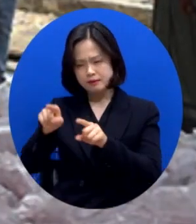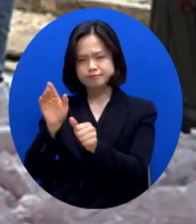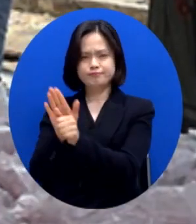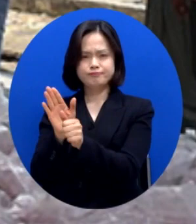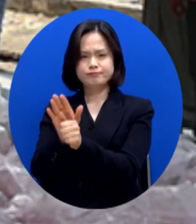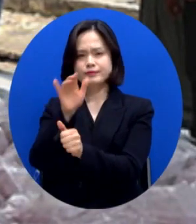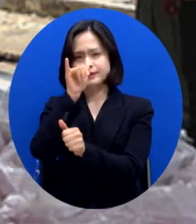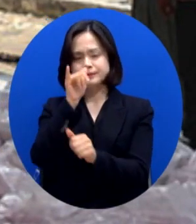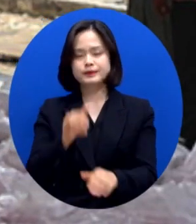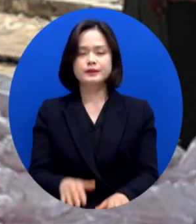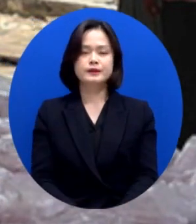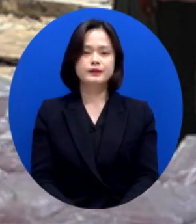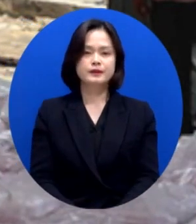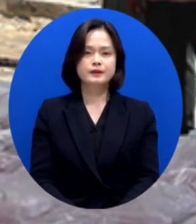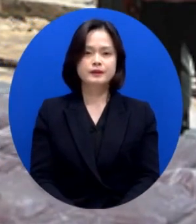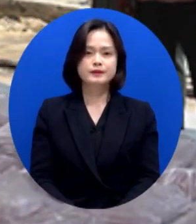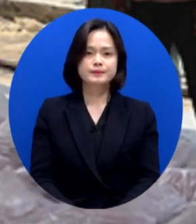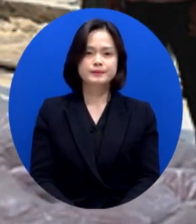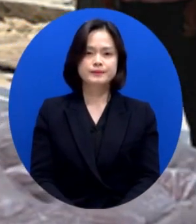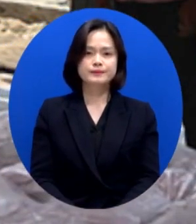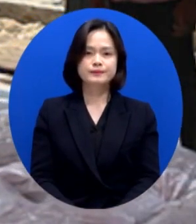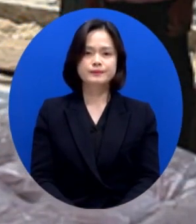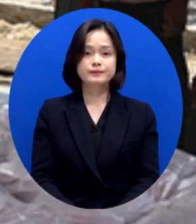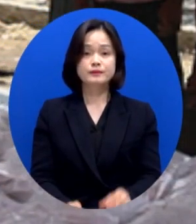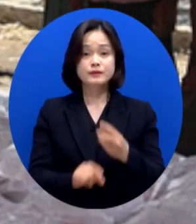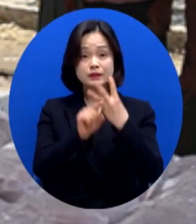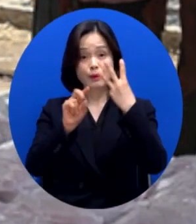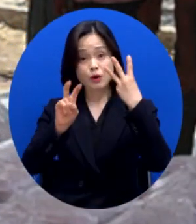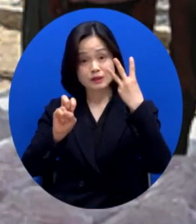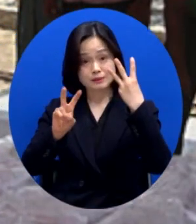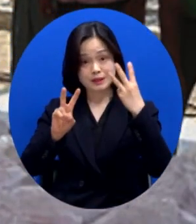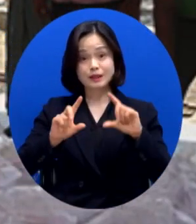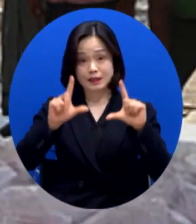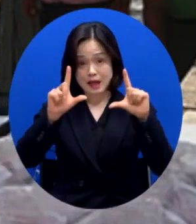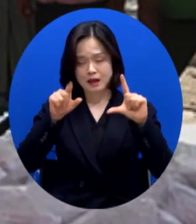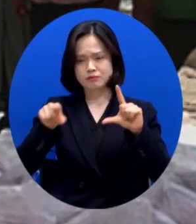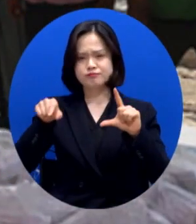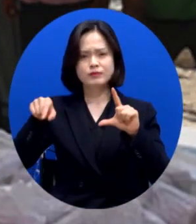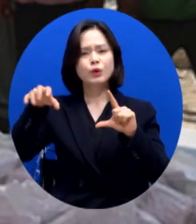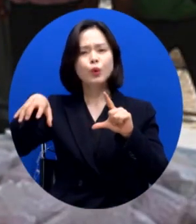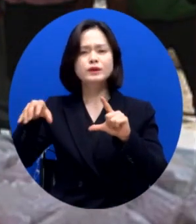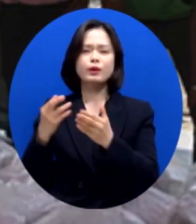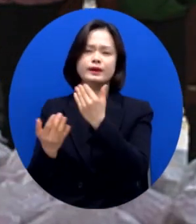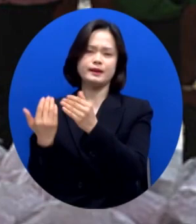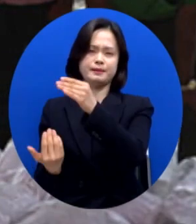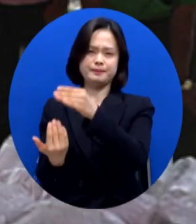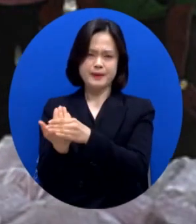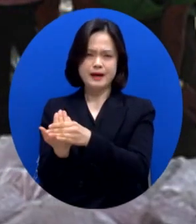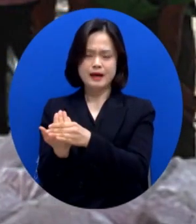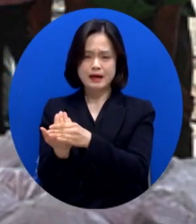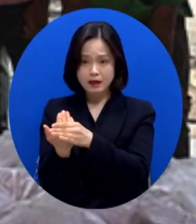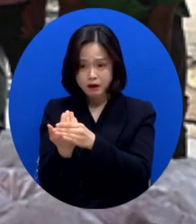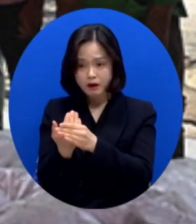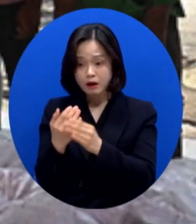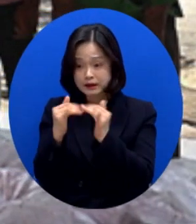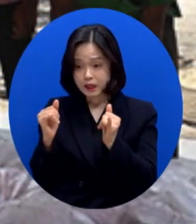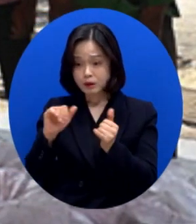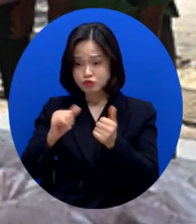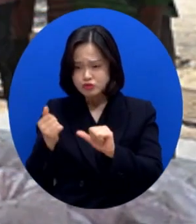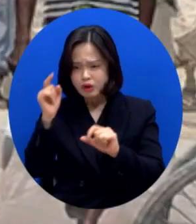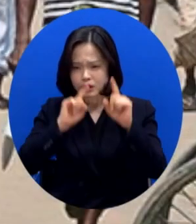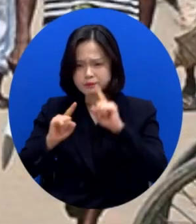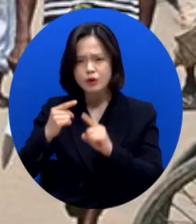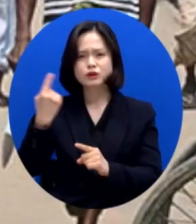활동을 펼치고 있다고 밝혔습니다. 지난 22일에 로힝야 난민 캠프에 화재가 발생해 약 1,000명의 인명피해를